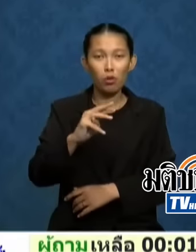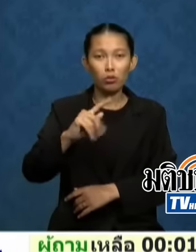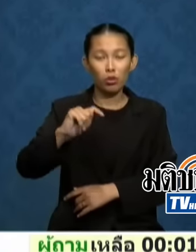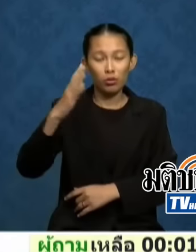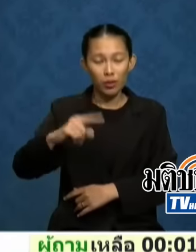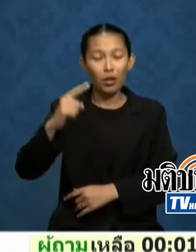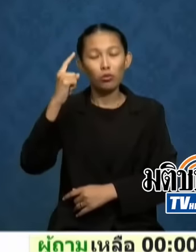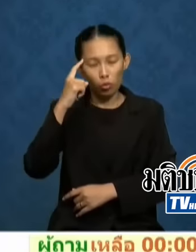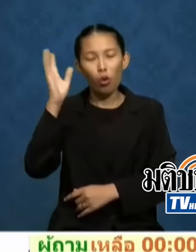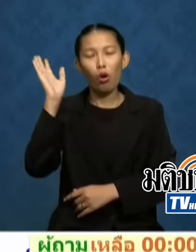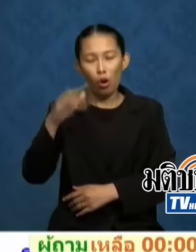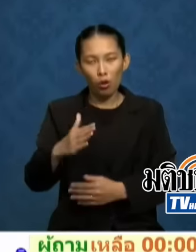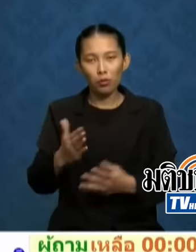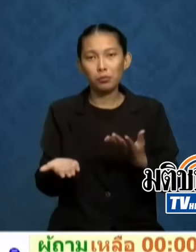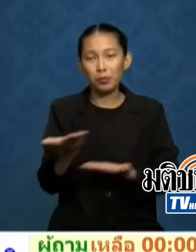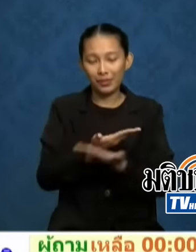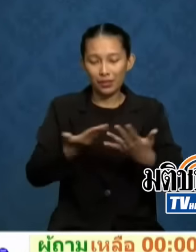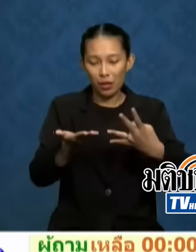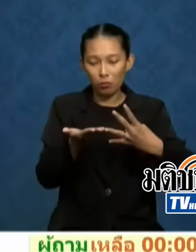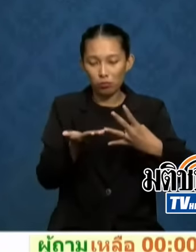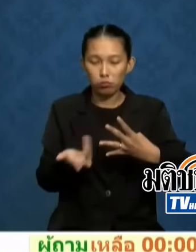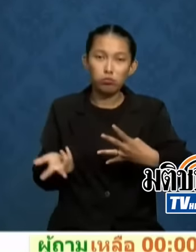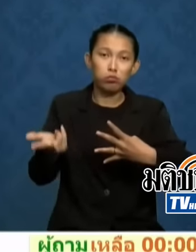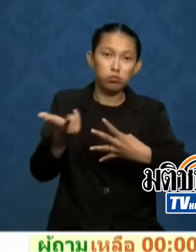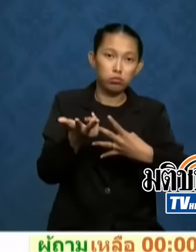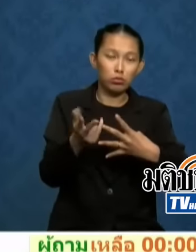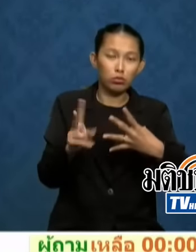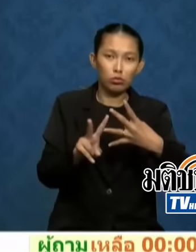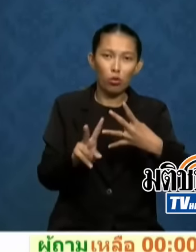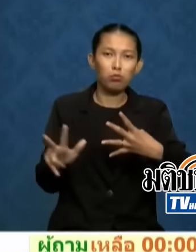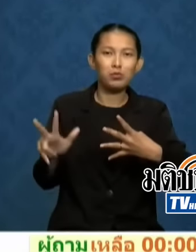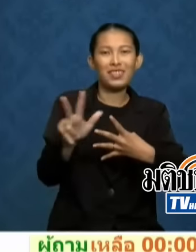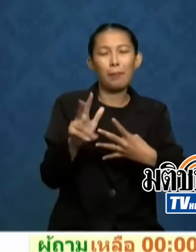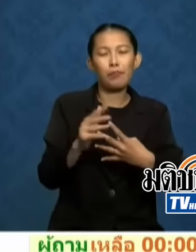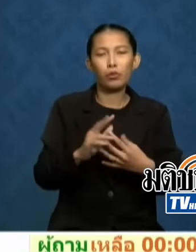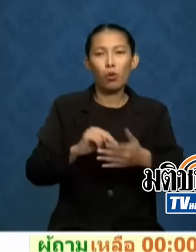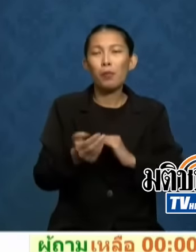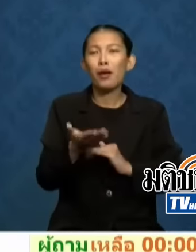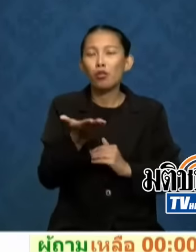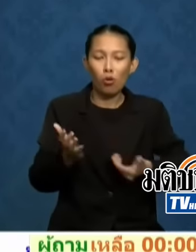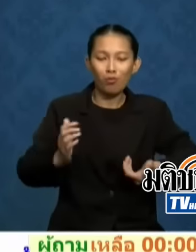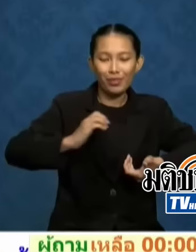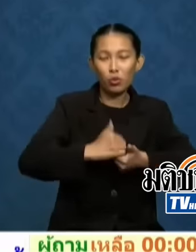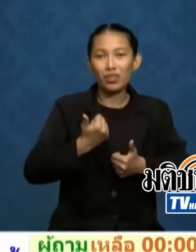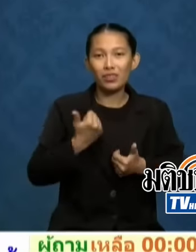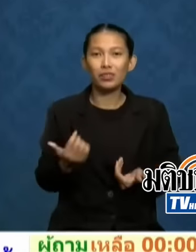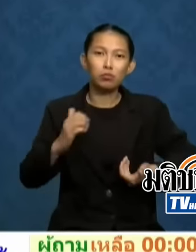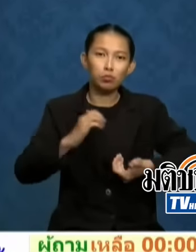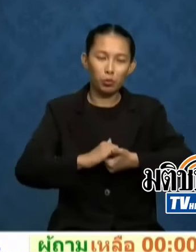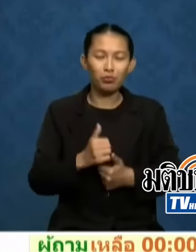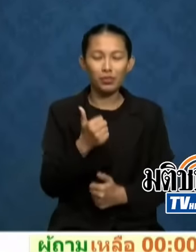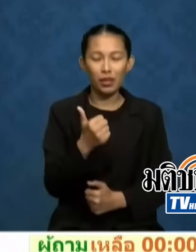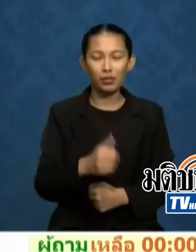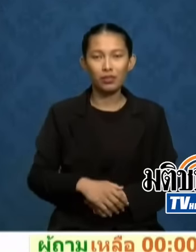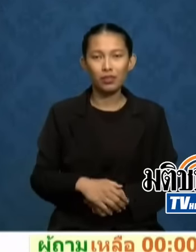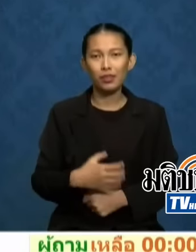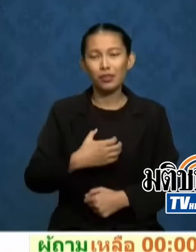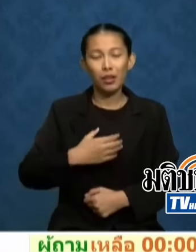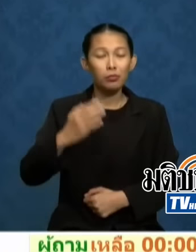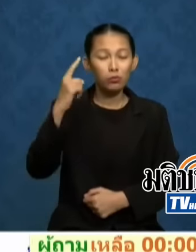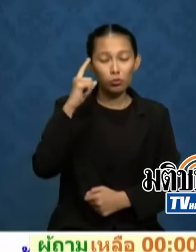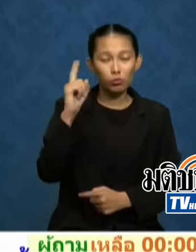เพื่อพิจารณาในการยกระดับจาก2ขึ้นไปเป็น3เพื่อขอรับความร่วมมือจากกระทรวงอื่นๆได้ในส่วนนี้ผมจึงอยาก